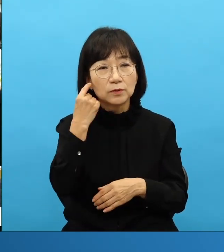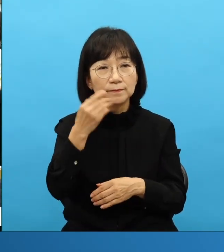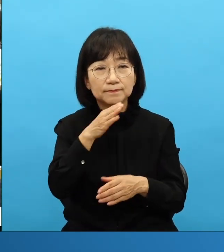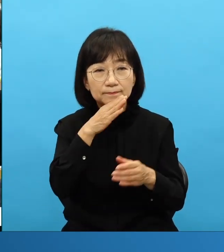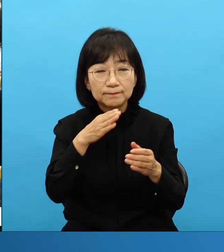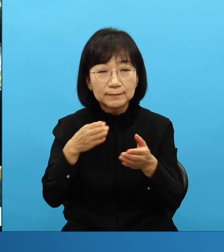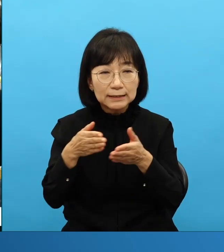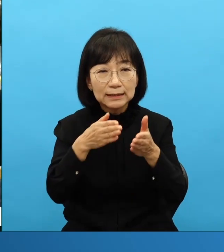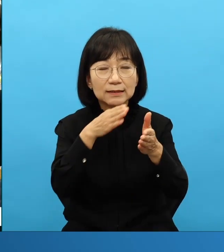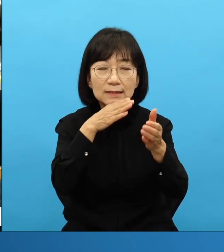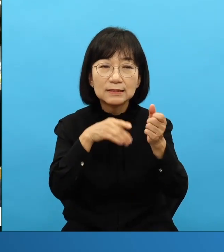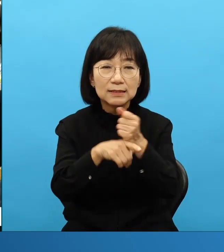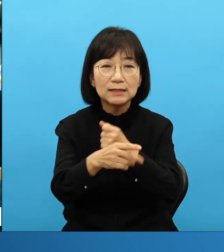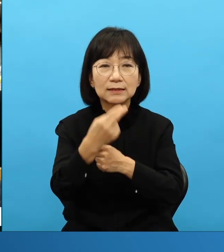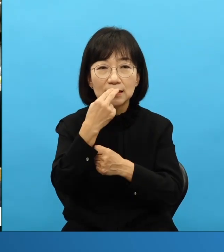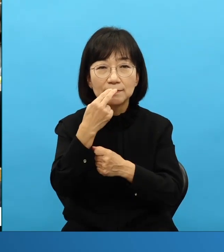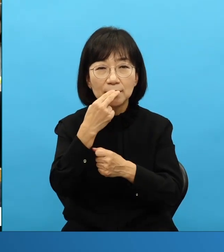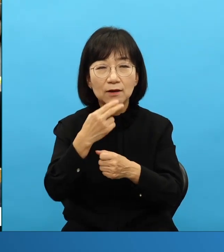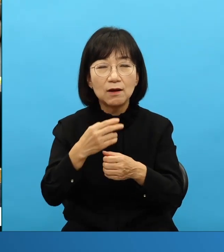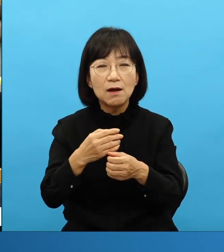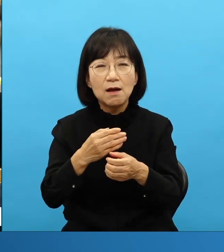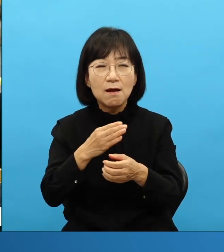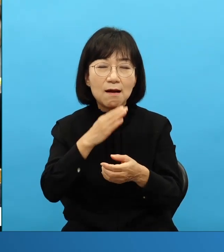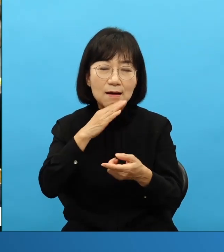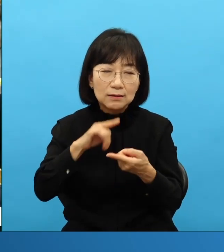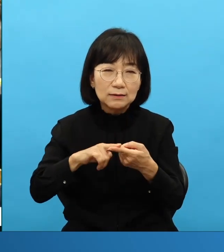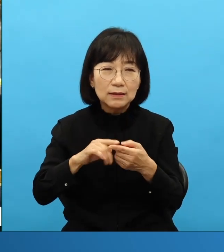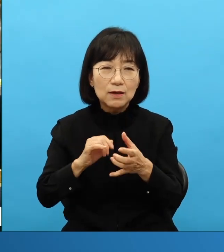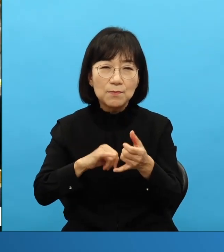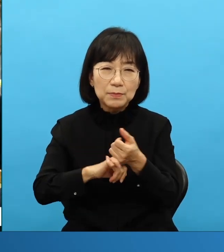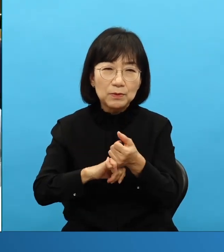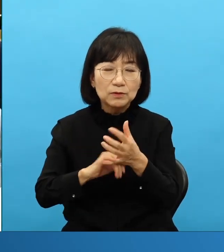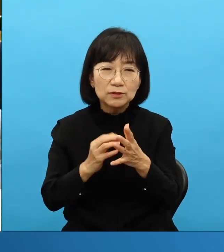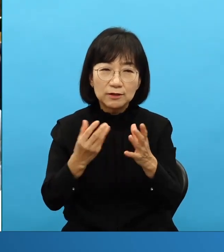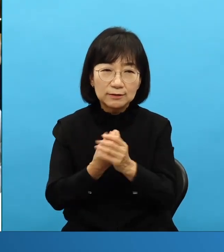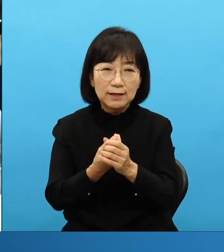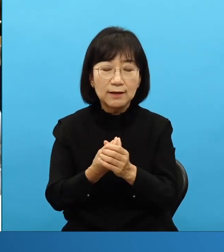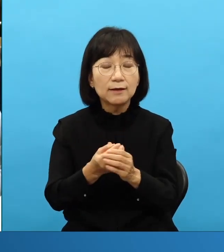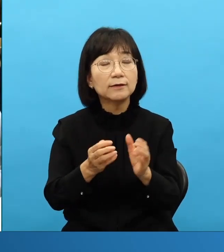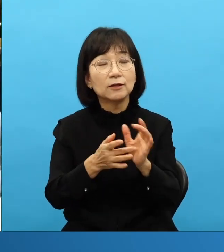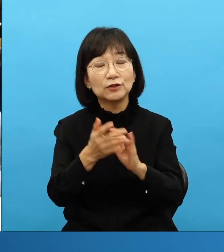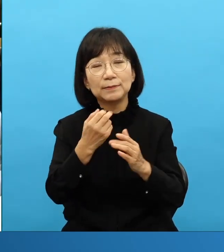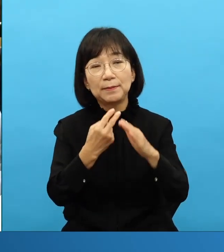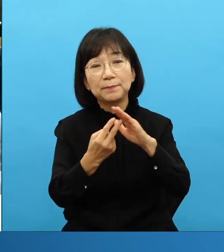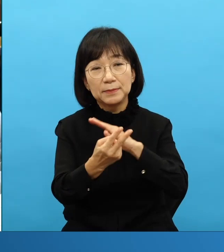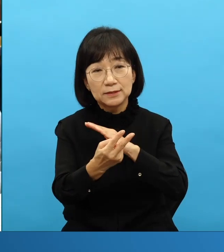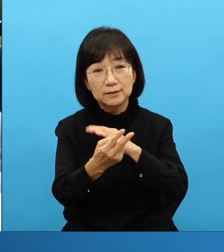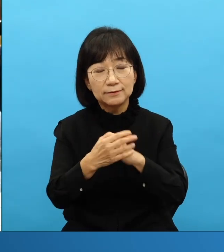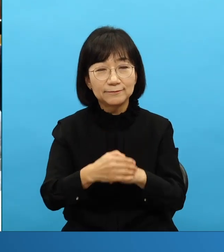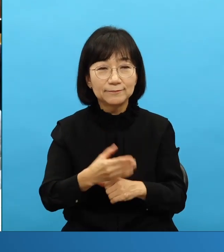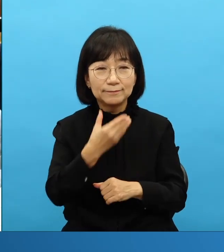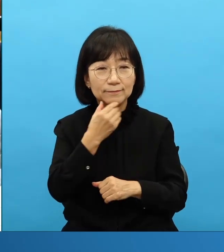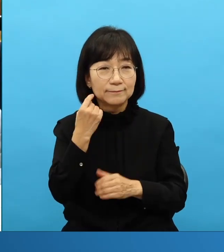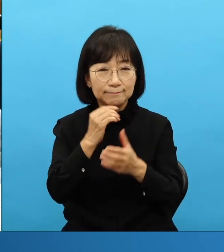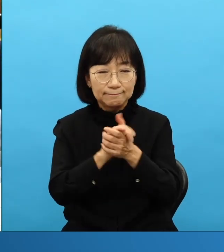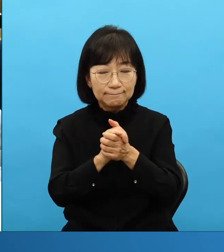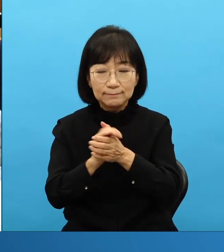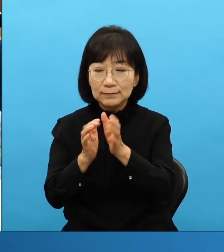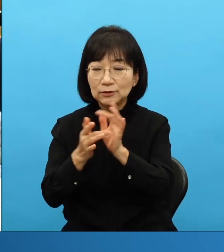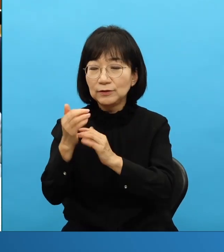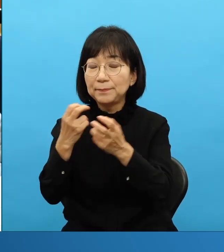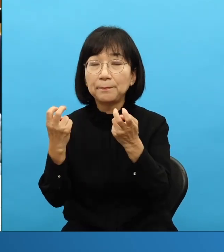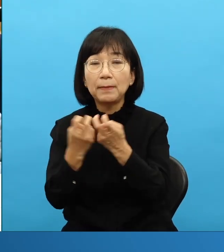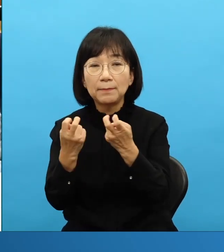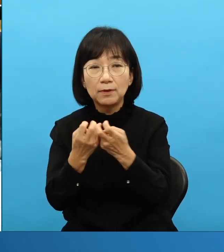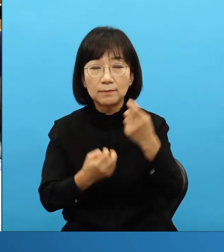생명 당연, 필연, 절대, 예수님의 비전, 복음 기도, 예수님의 방법 등